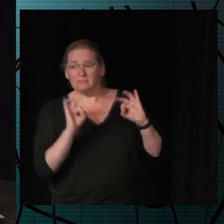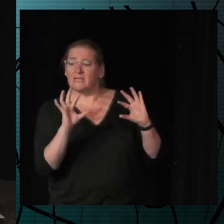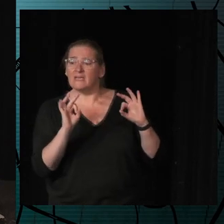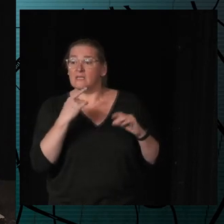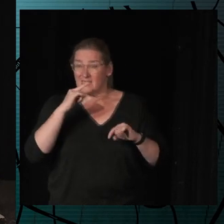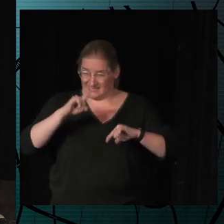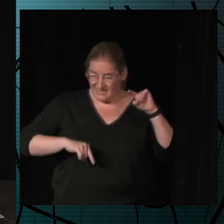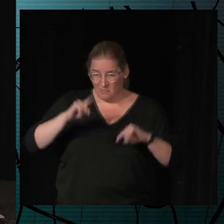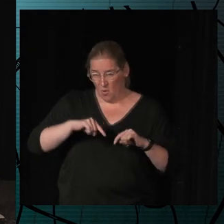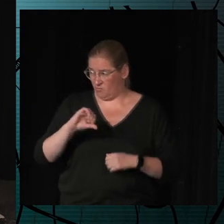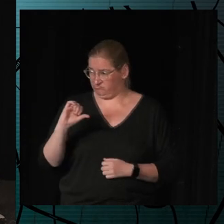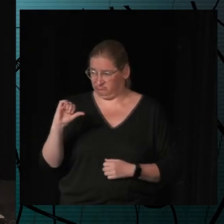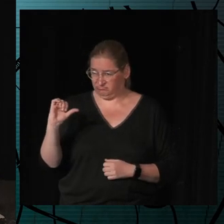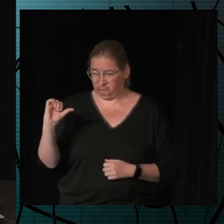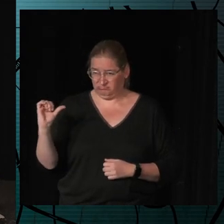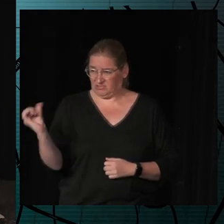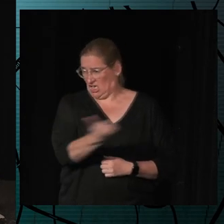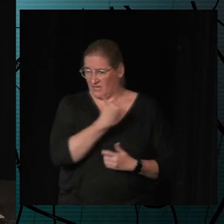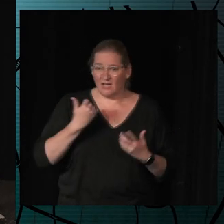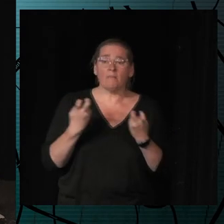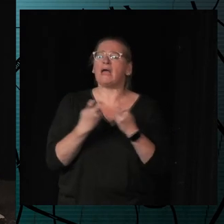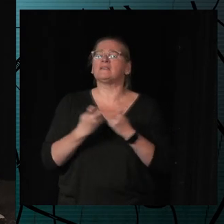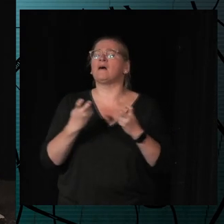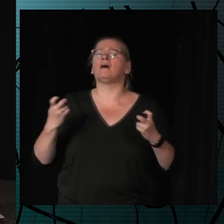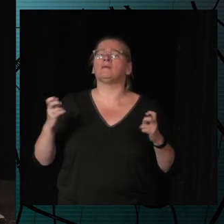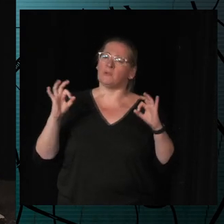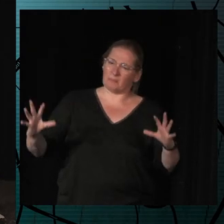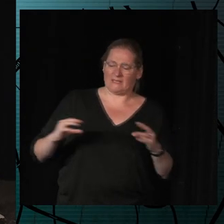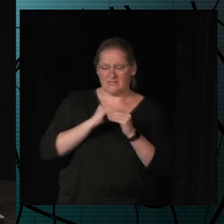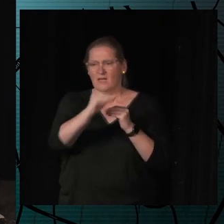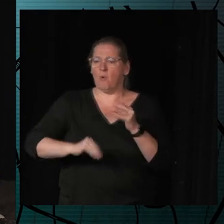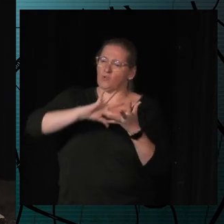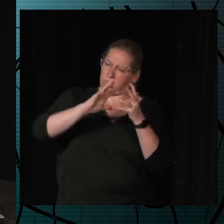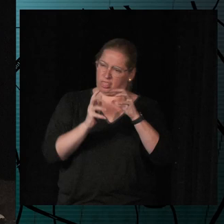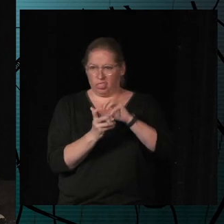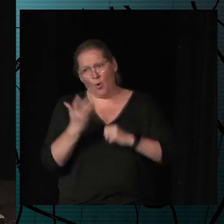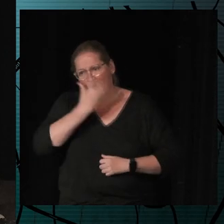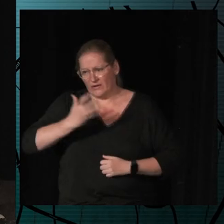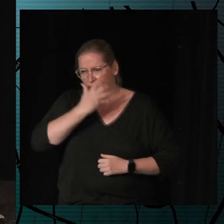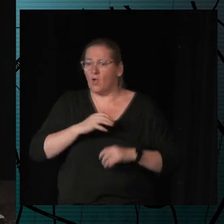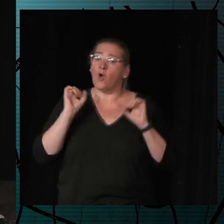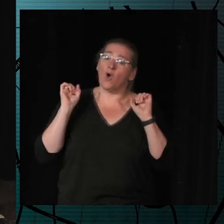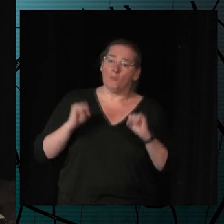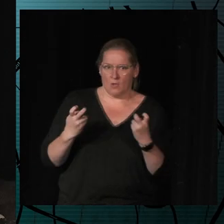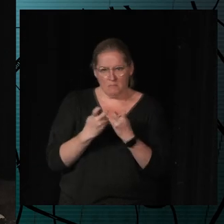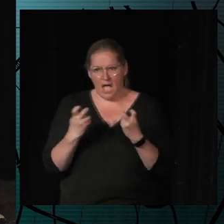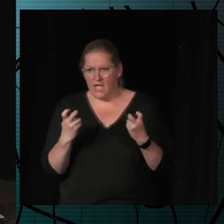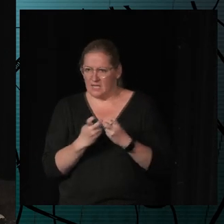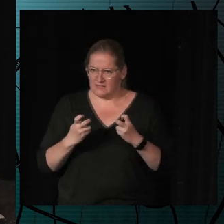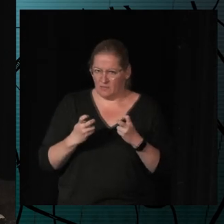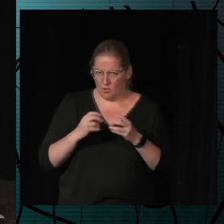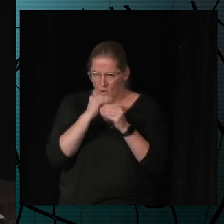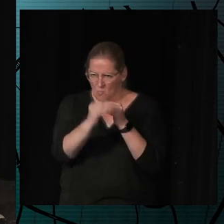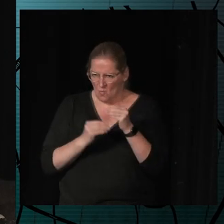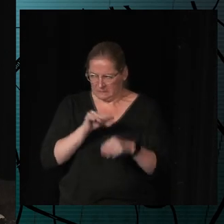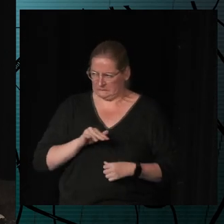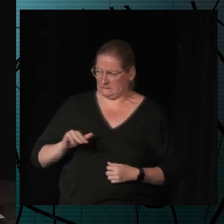curseur effectivement ou même dans un monde post àau on peut avoir des des poches plus horrifiques au sein d'un univers quand même qui est déjà pas